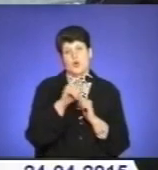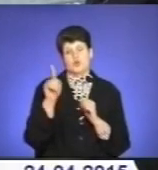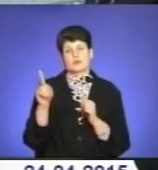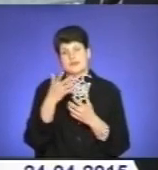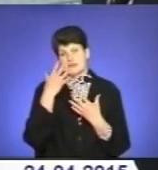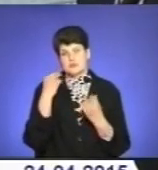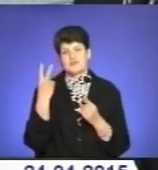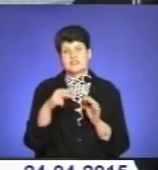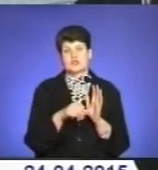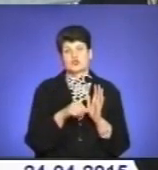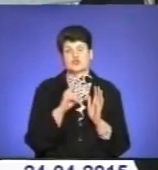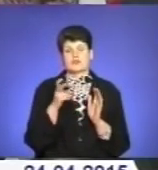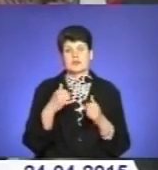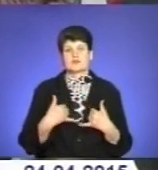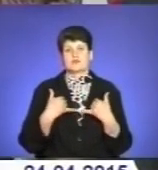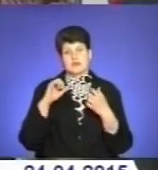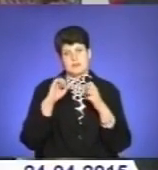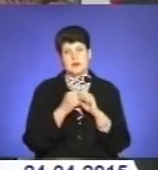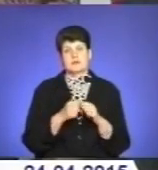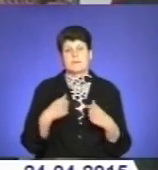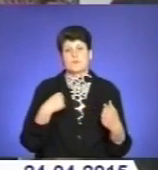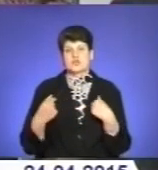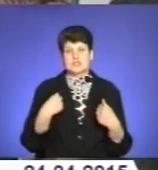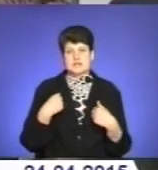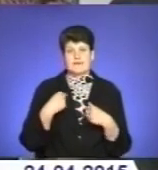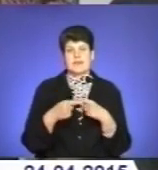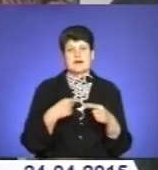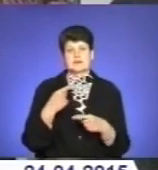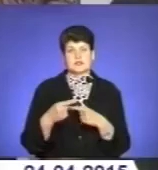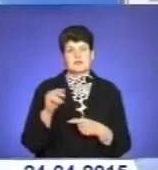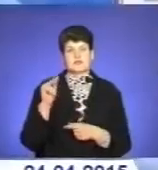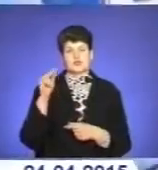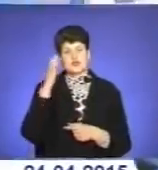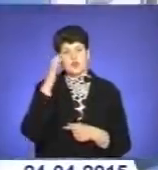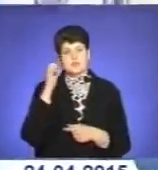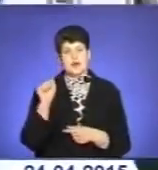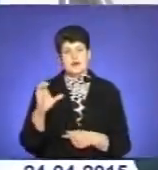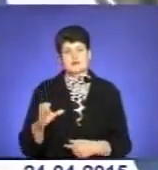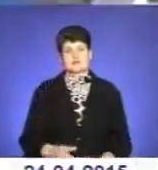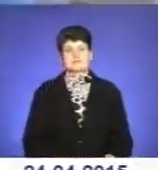26 квітня вшанувати пам'ять постраждалим від наслідків Чорнобильської АЕС.